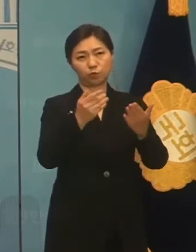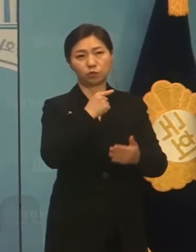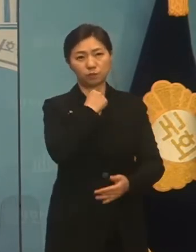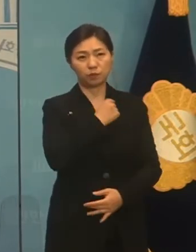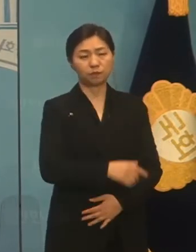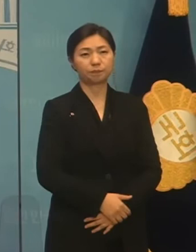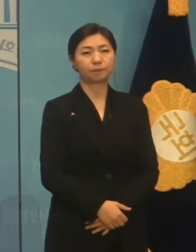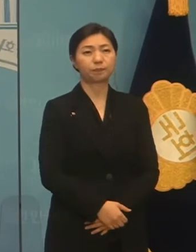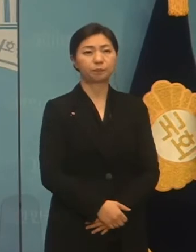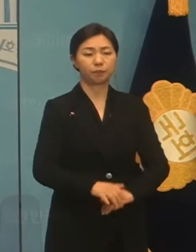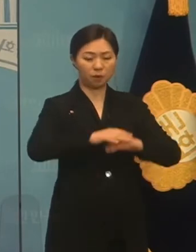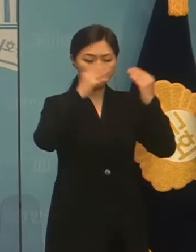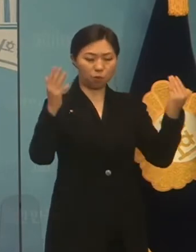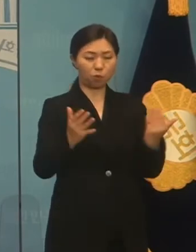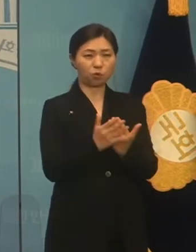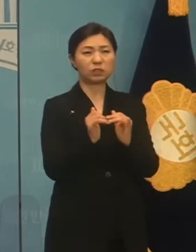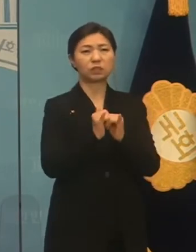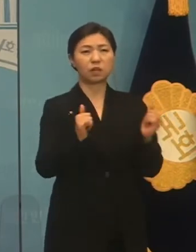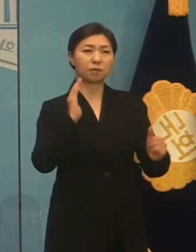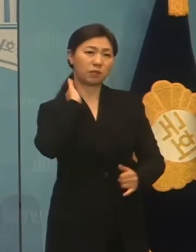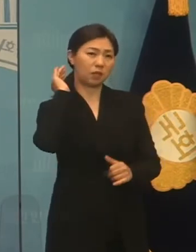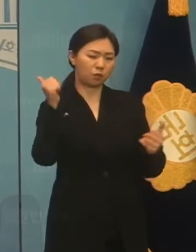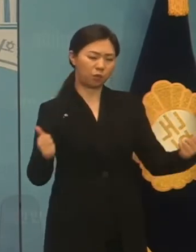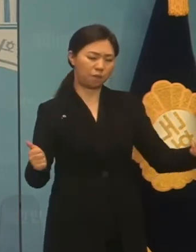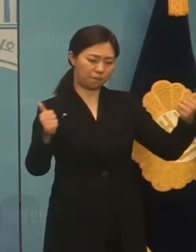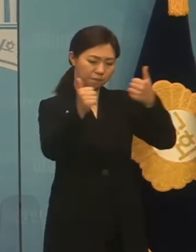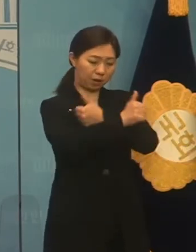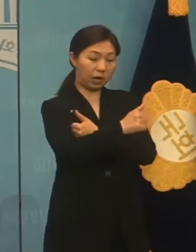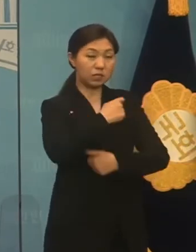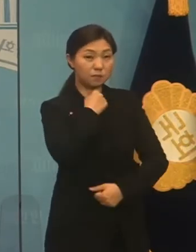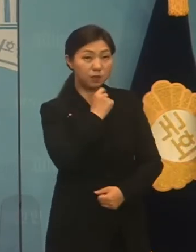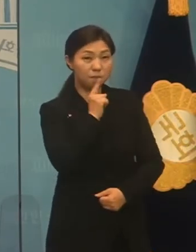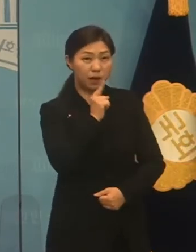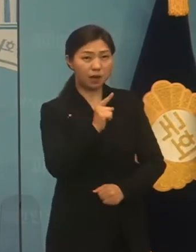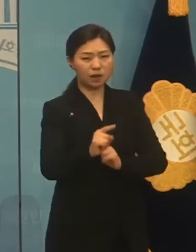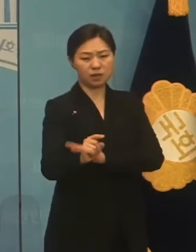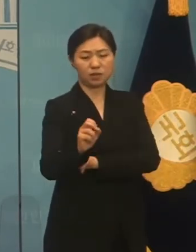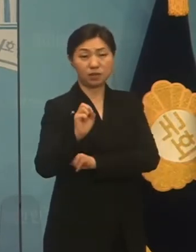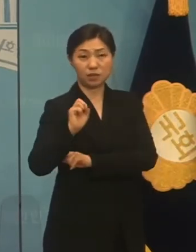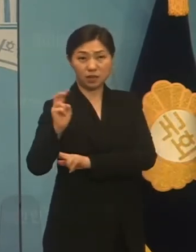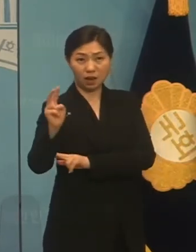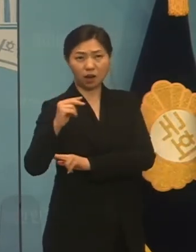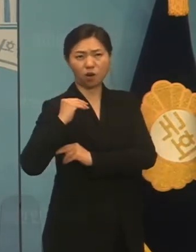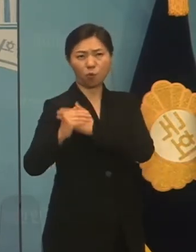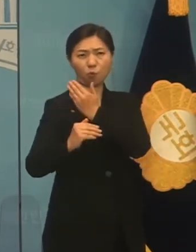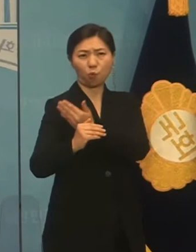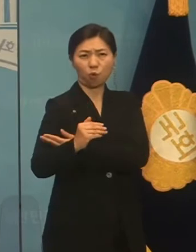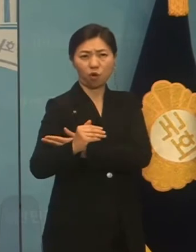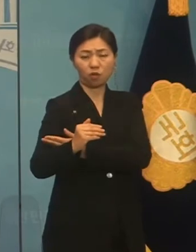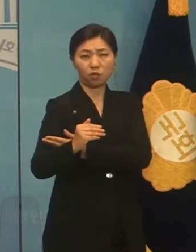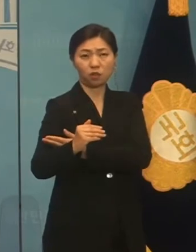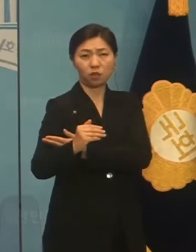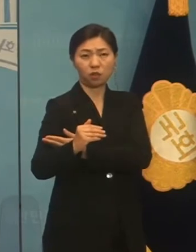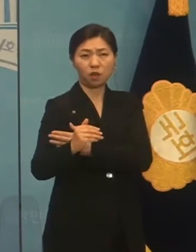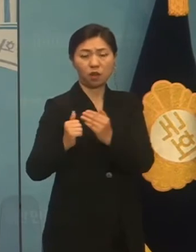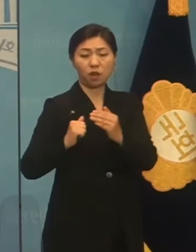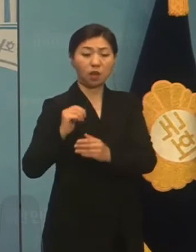모두가 정권 교체를 이야기합니다. 야권 단일 후보를 잘 뽑으면 내년